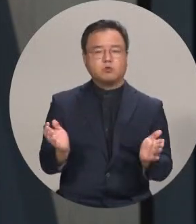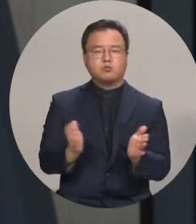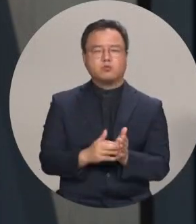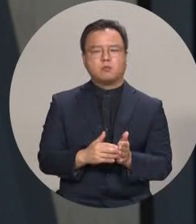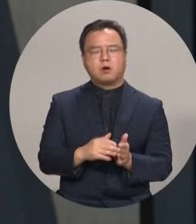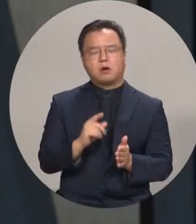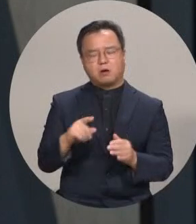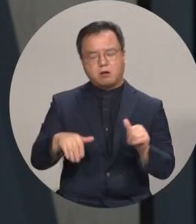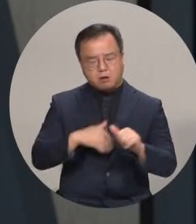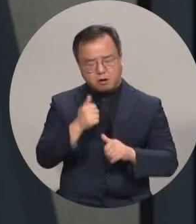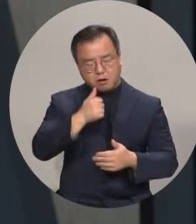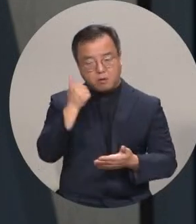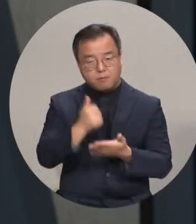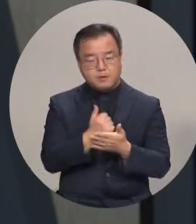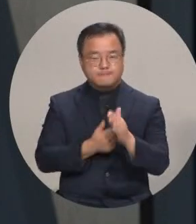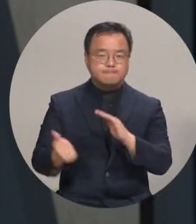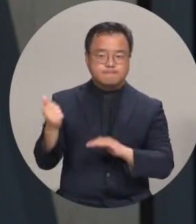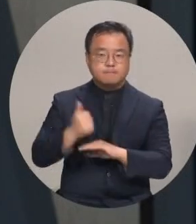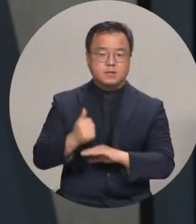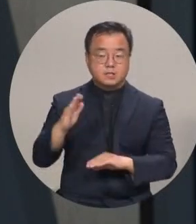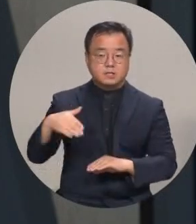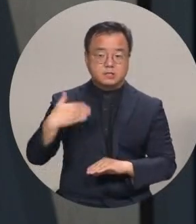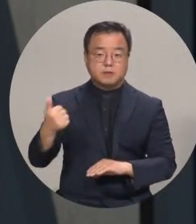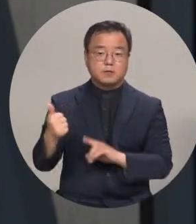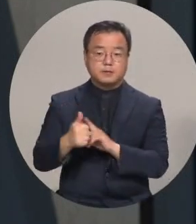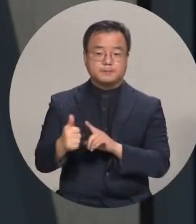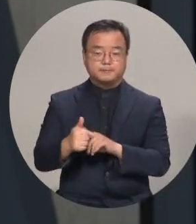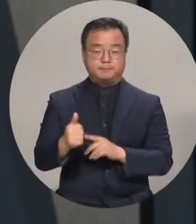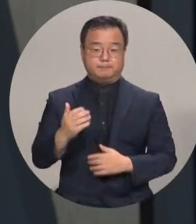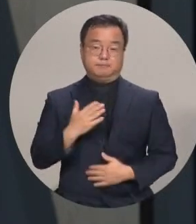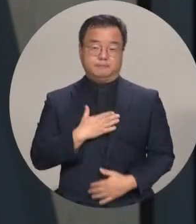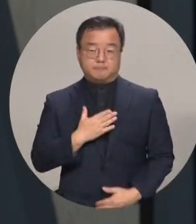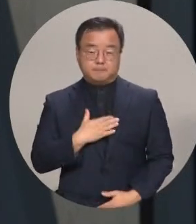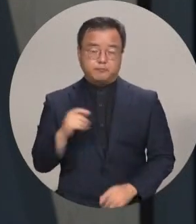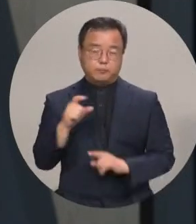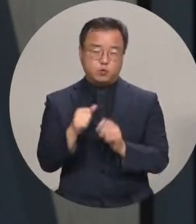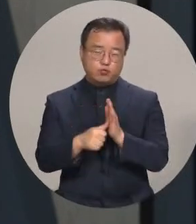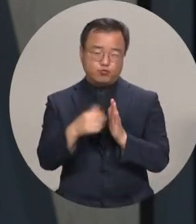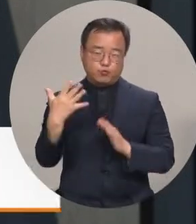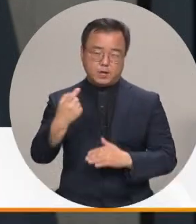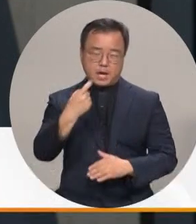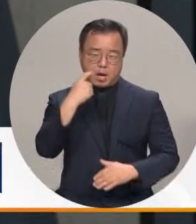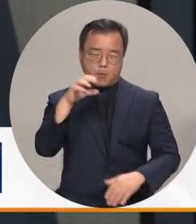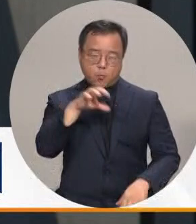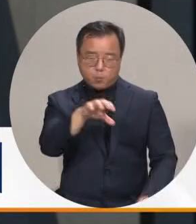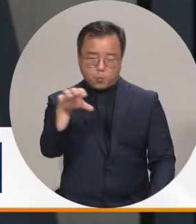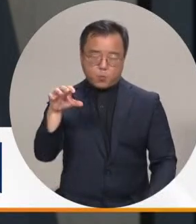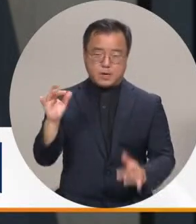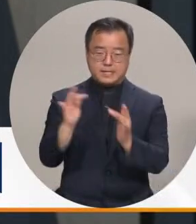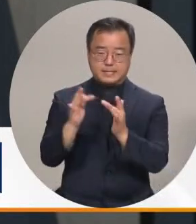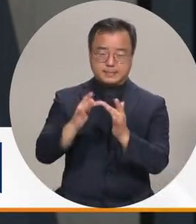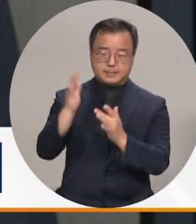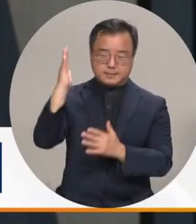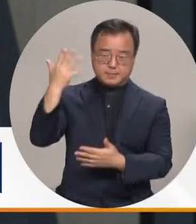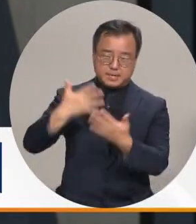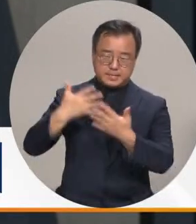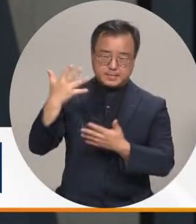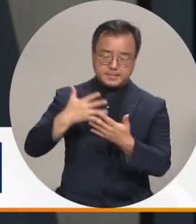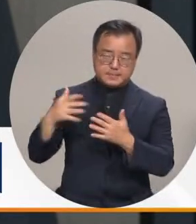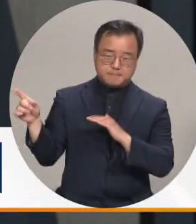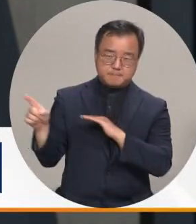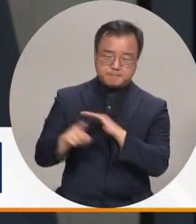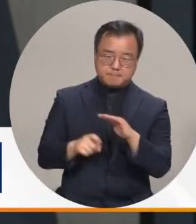그래서 이런 범행에 성공을 하니까 군은 이번에는 어 유명 학원들의 인터넷 강의 영상을 또 유출을